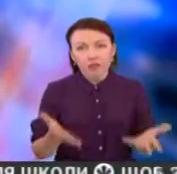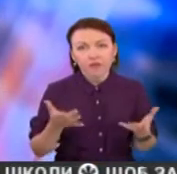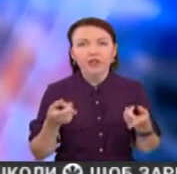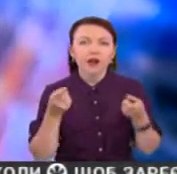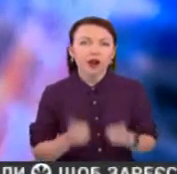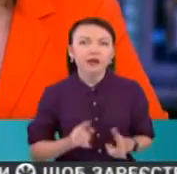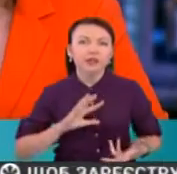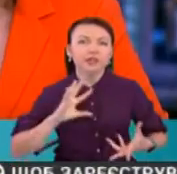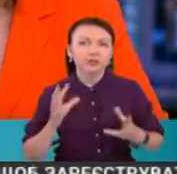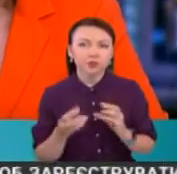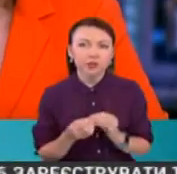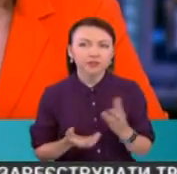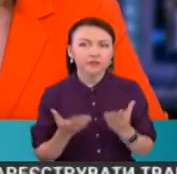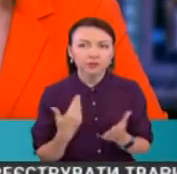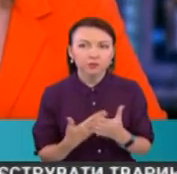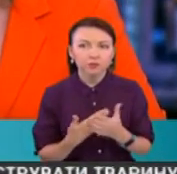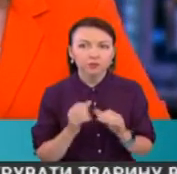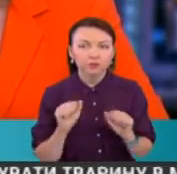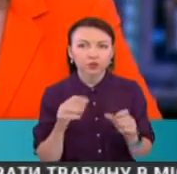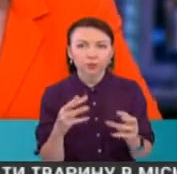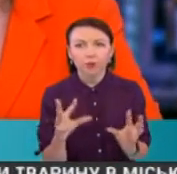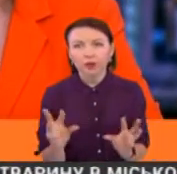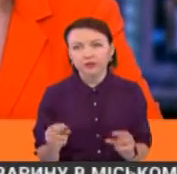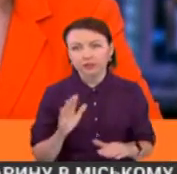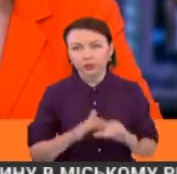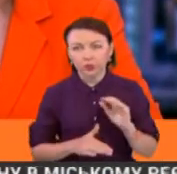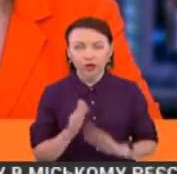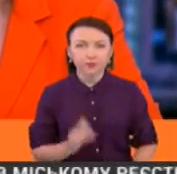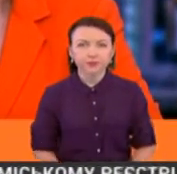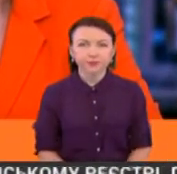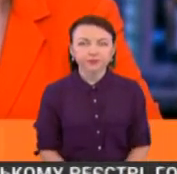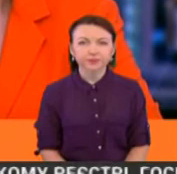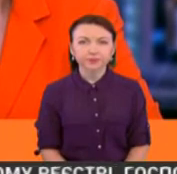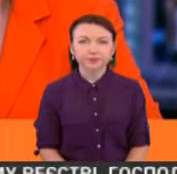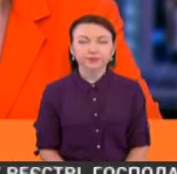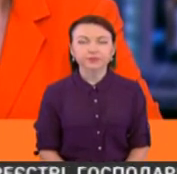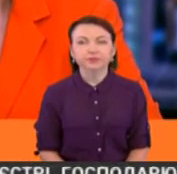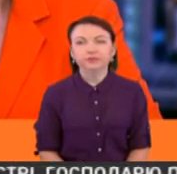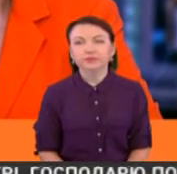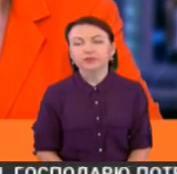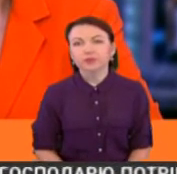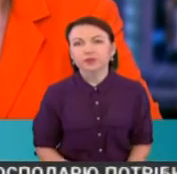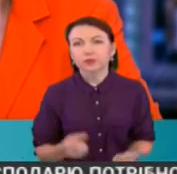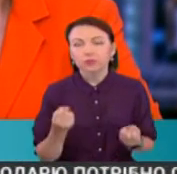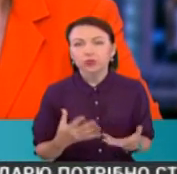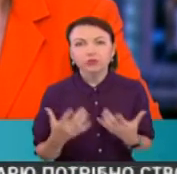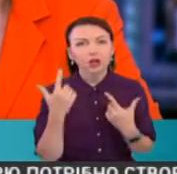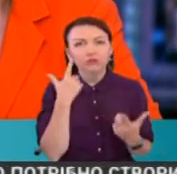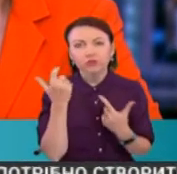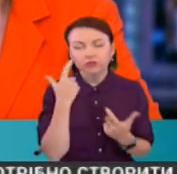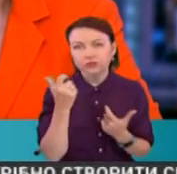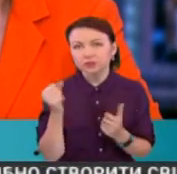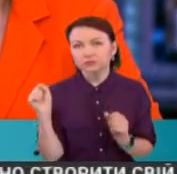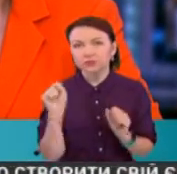реальних результатів, які, як то кажуть, можна помацати руками. Ідуть просто інформаційні